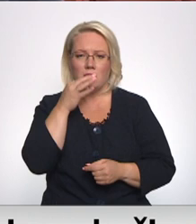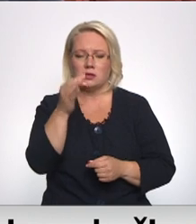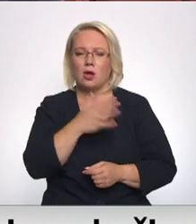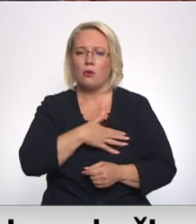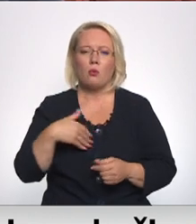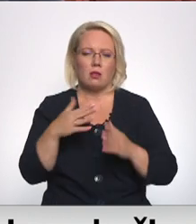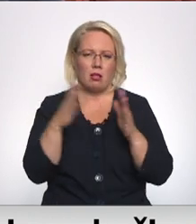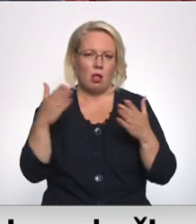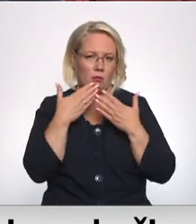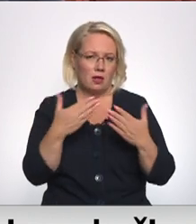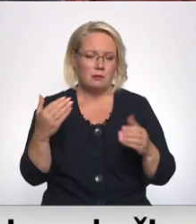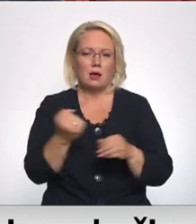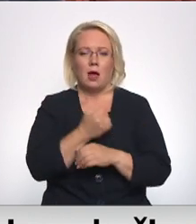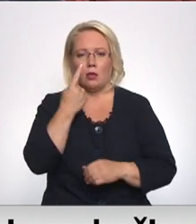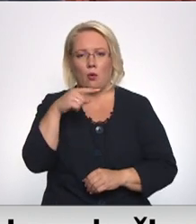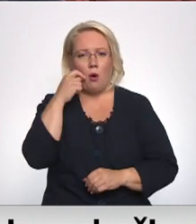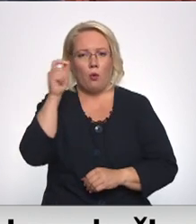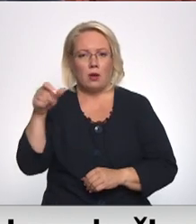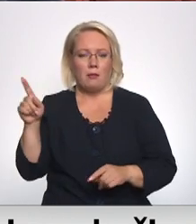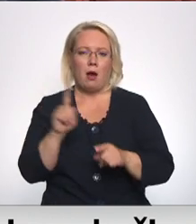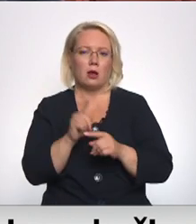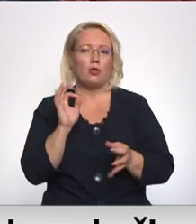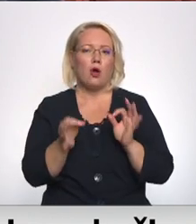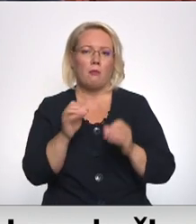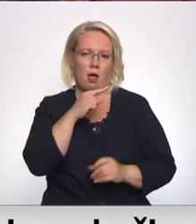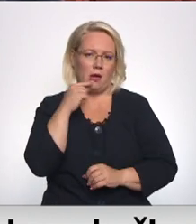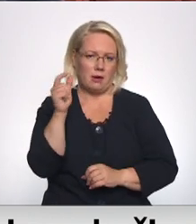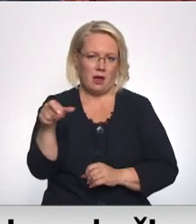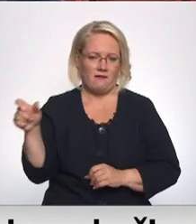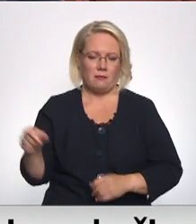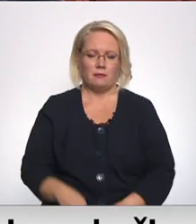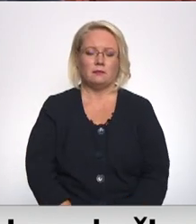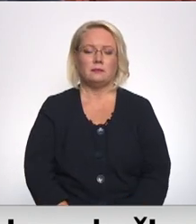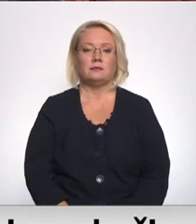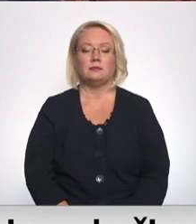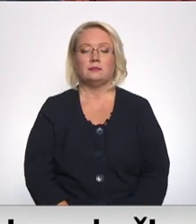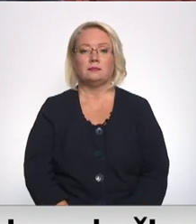ārkārtēju pateicību gan no ukraiņiem, gan no normāliem krieviem.